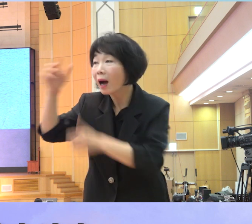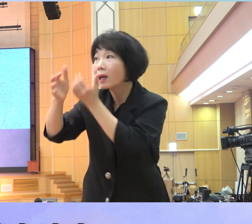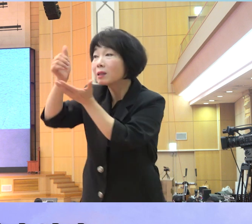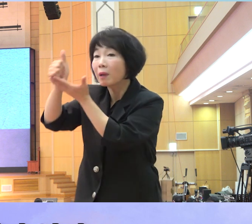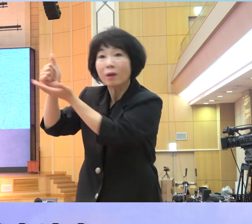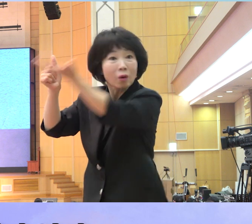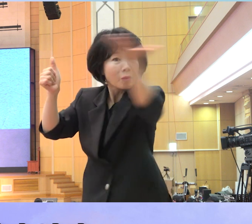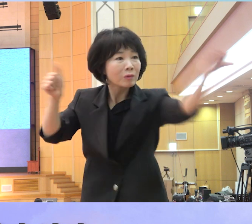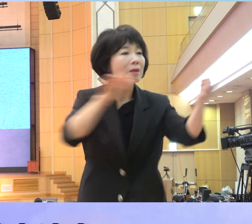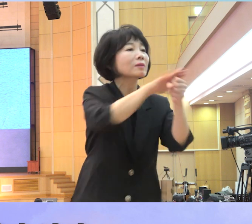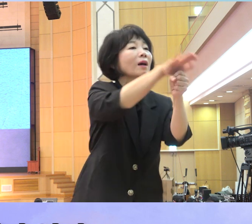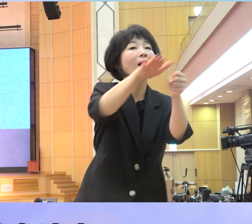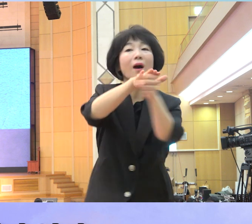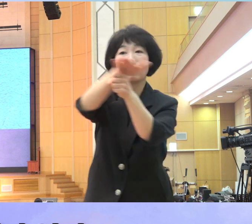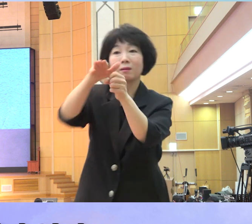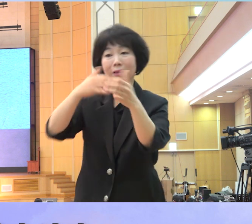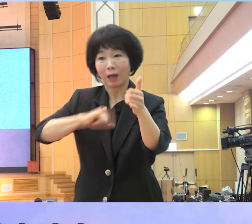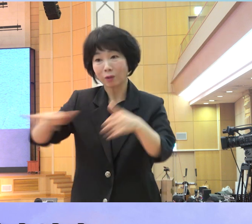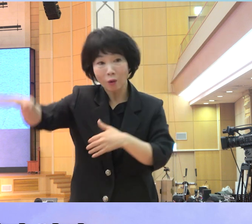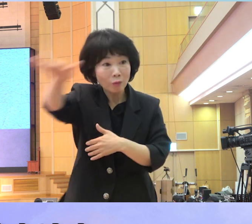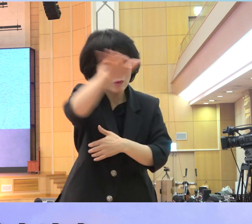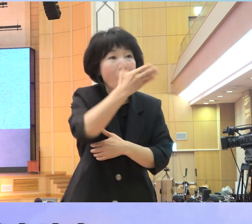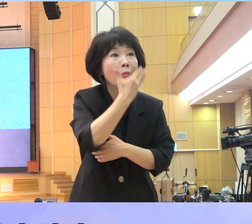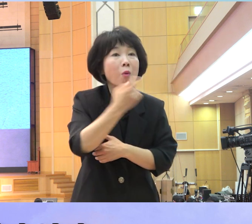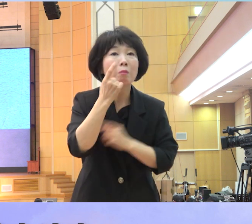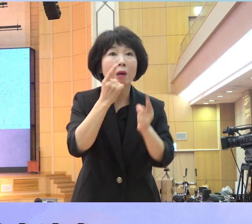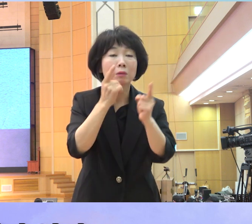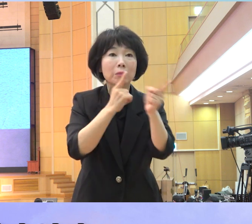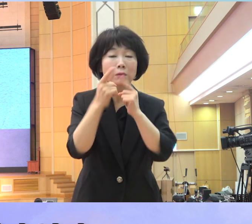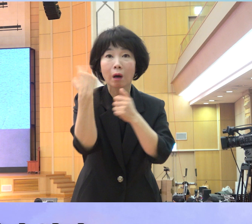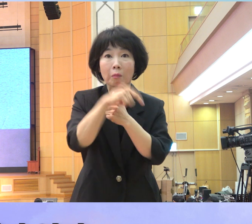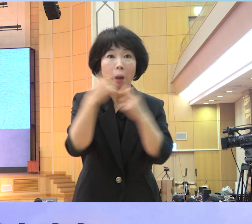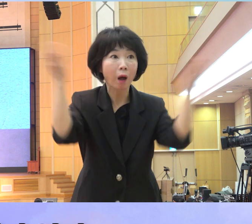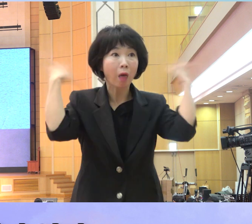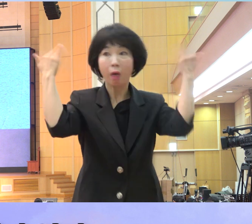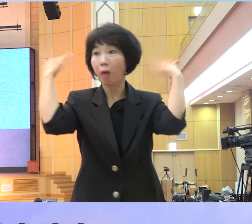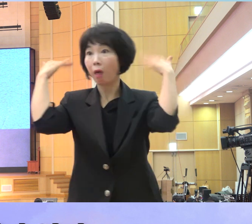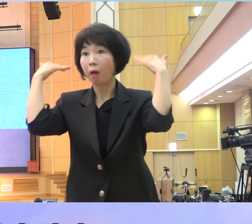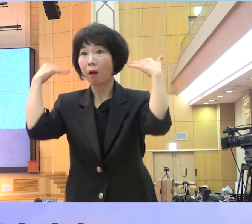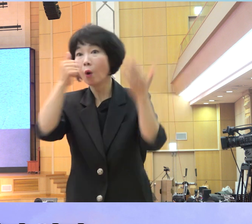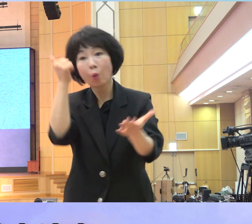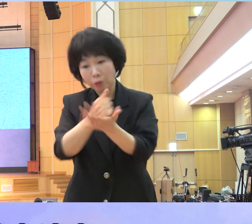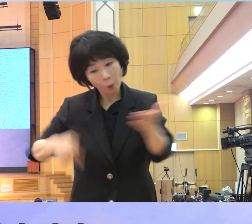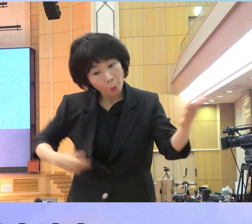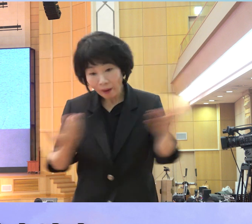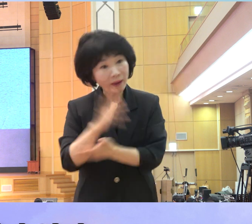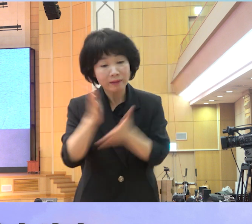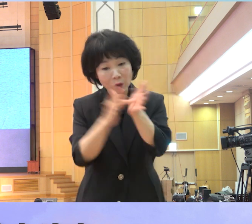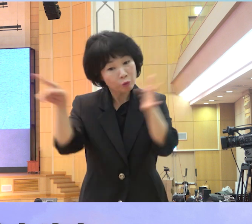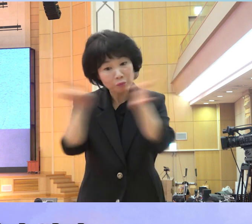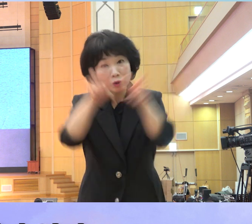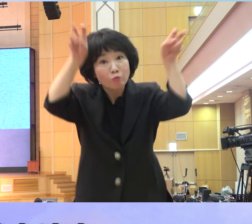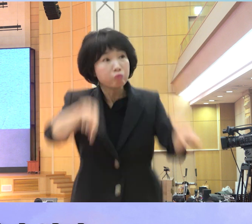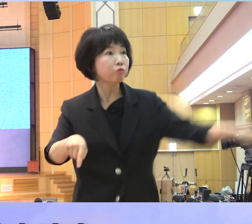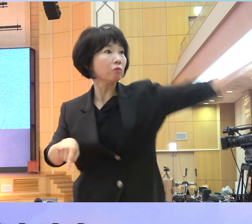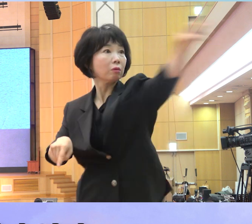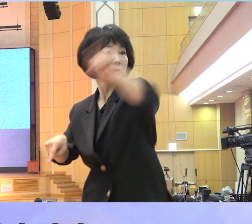자녀들이 이 말씀을 못 들었고 복음을 못 들었고 아직 회개치 않았고, 참자,